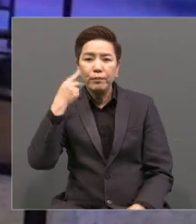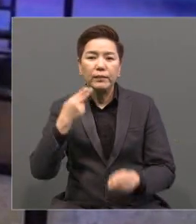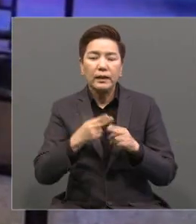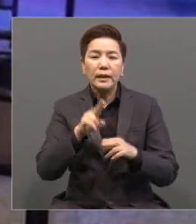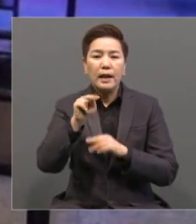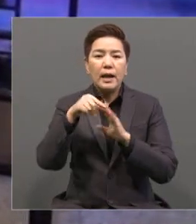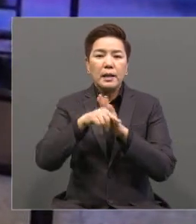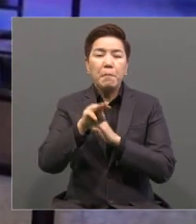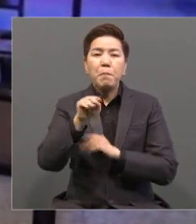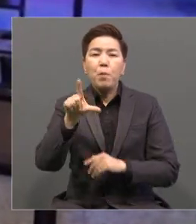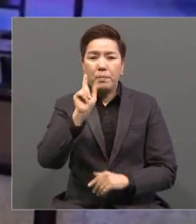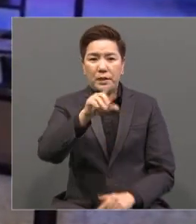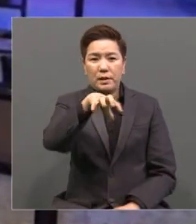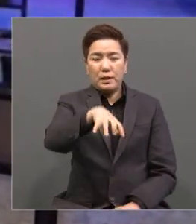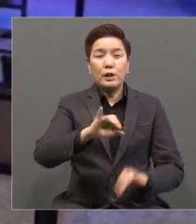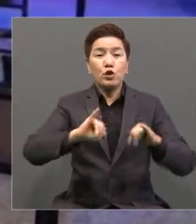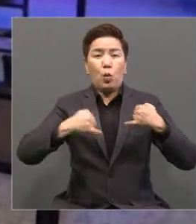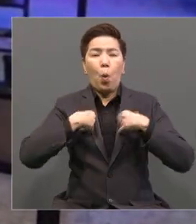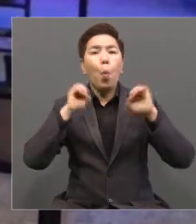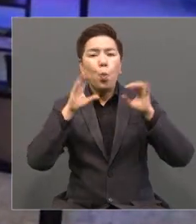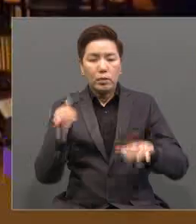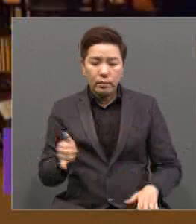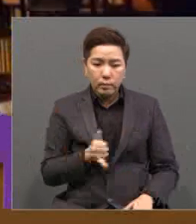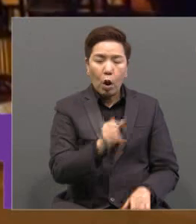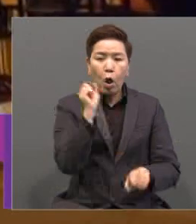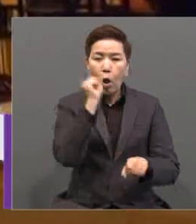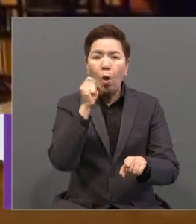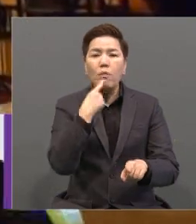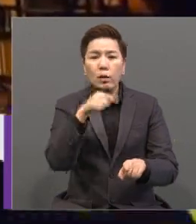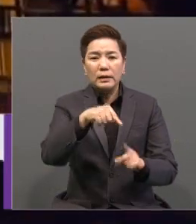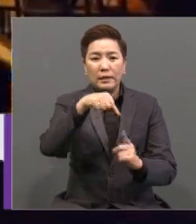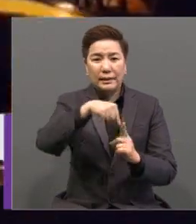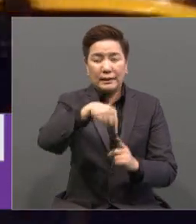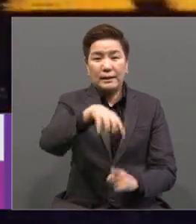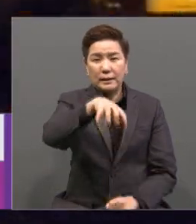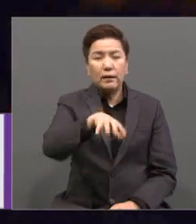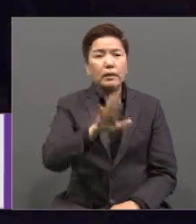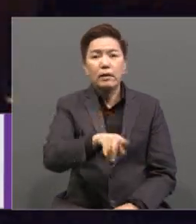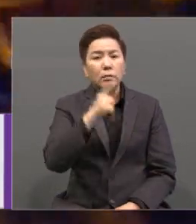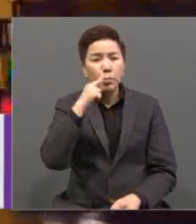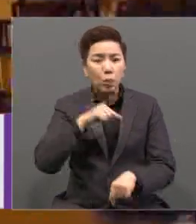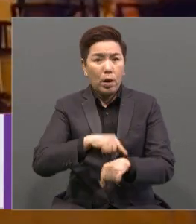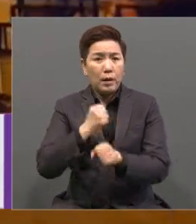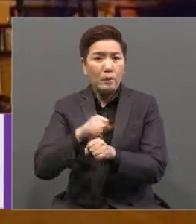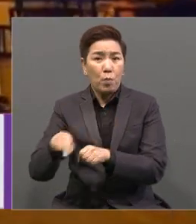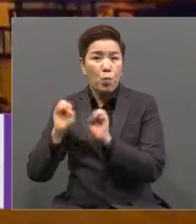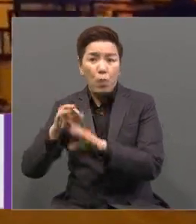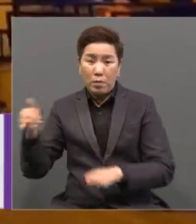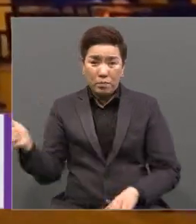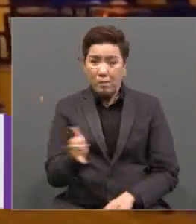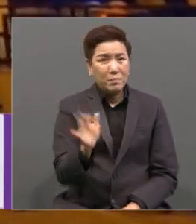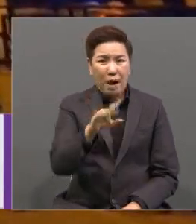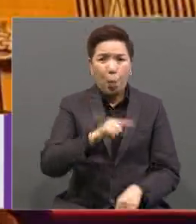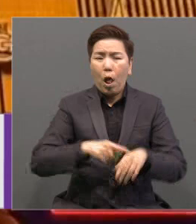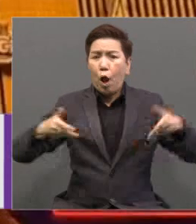บูลซึ่งเป็นผู้จัดการสถานบันเทิงที่อดีตครูรายนี้ไปร้องเพลงก็ยืนยันนะครับว่าน้องไม่ได้เอาเวลาทำงานเป็นครูมาร้องเพ